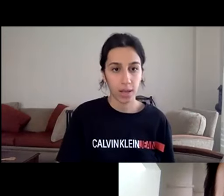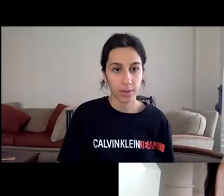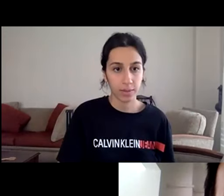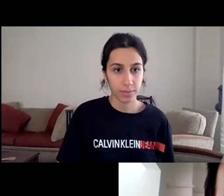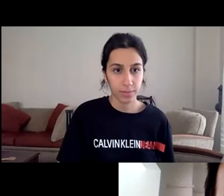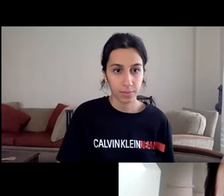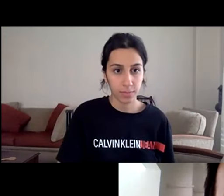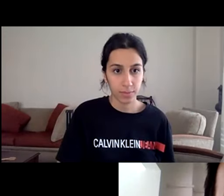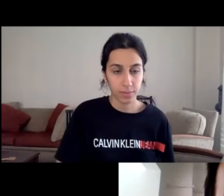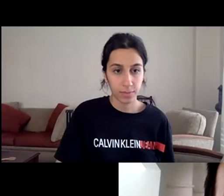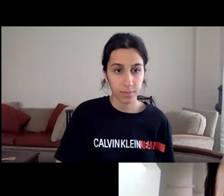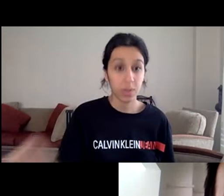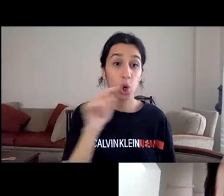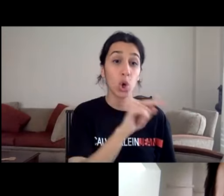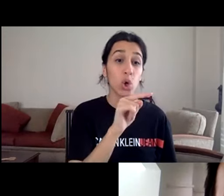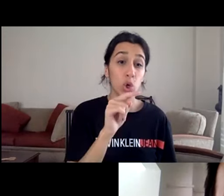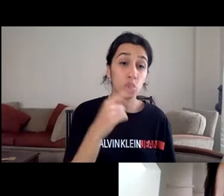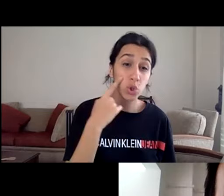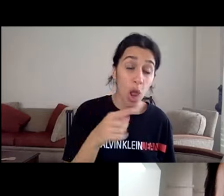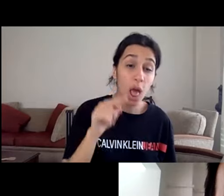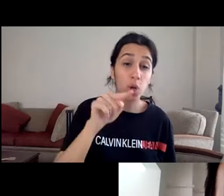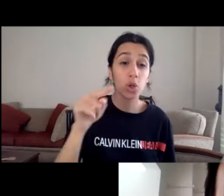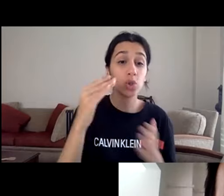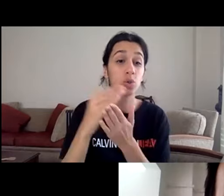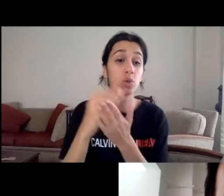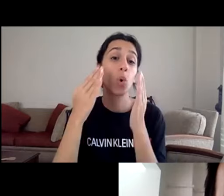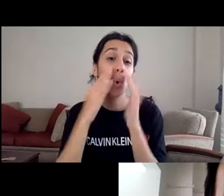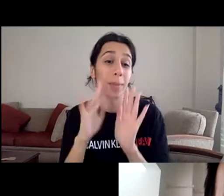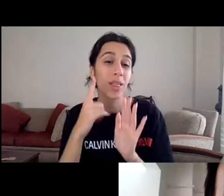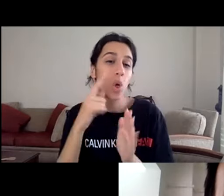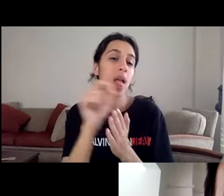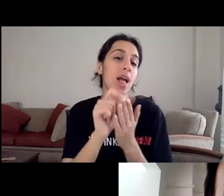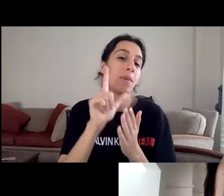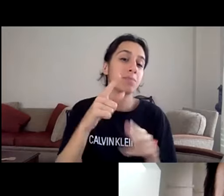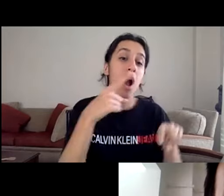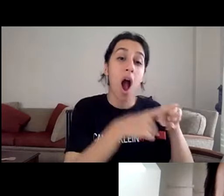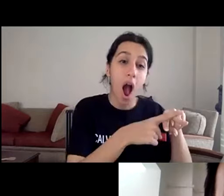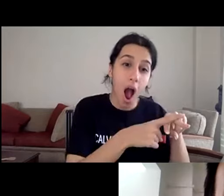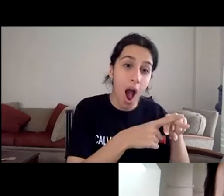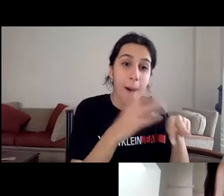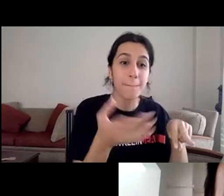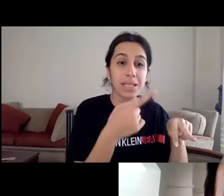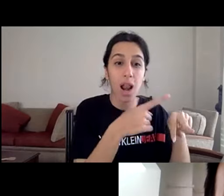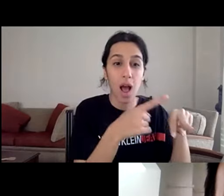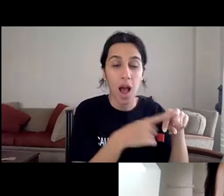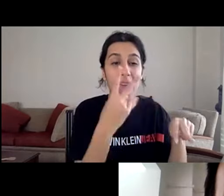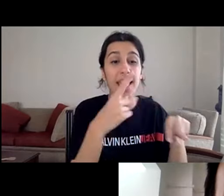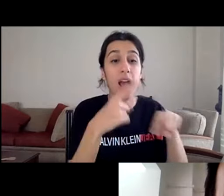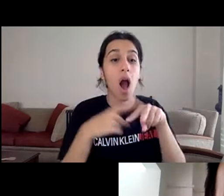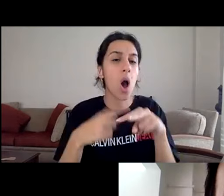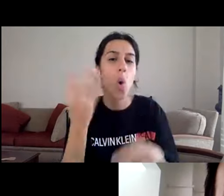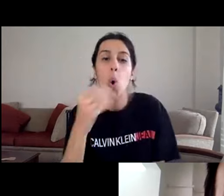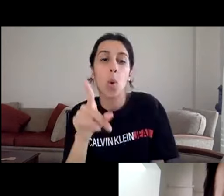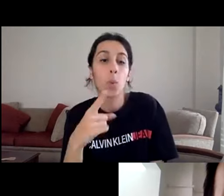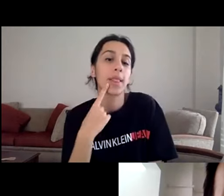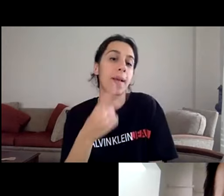WCAG'nin işte şu kriterinin şu maddesine dayanarak yazmamız lazım. İşte şu A kriterini tutturuyorsunuz, iki tane A'ya tutturamıyorsunuz